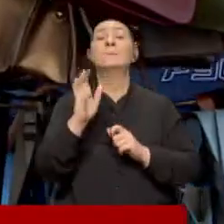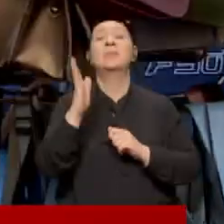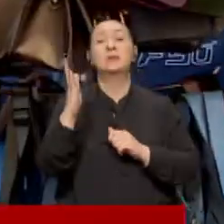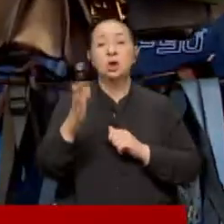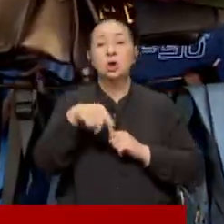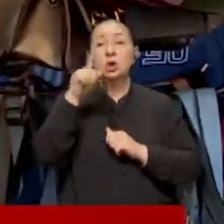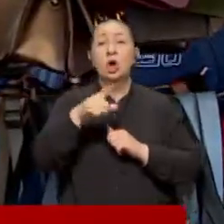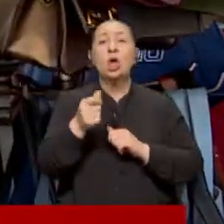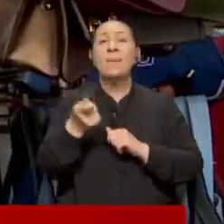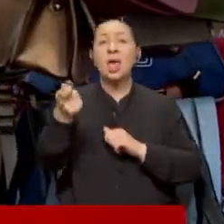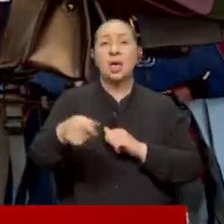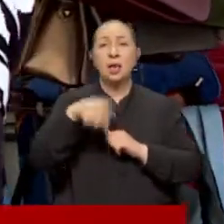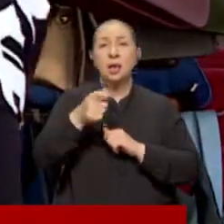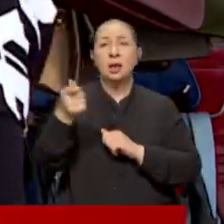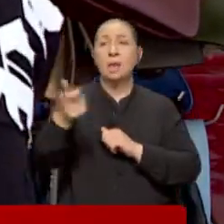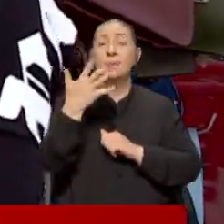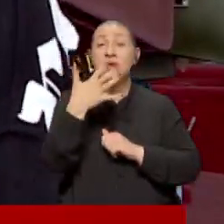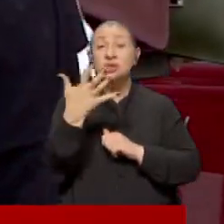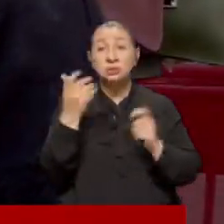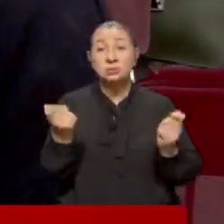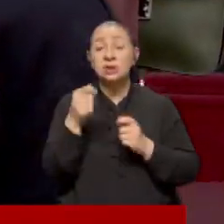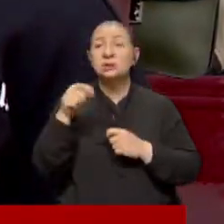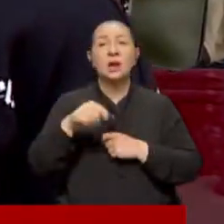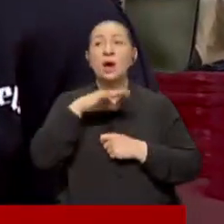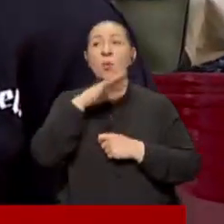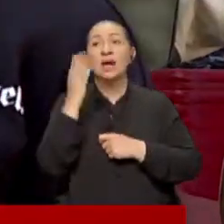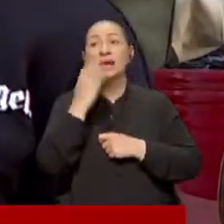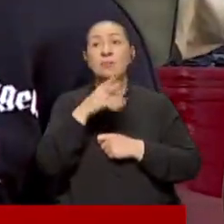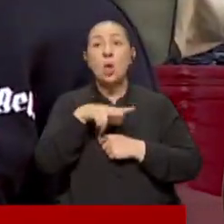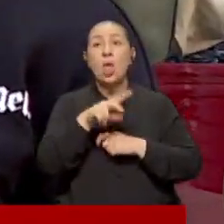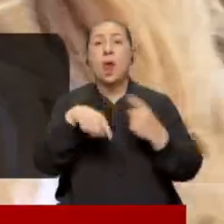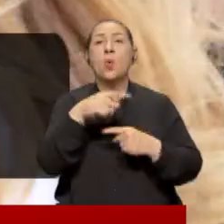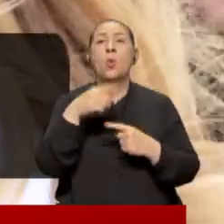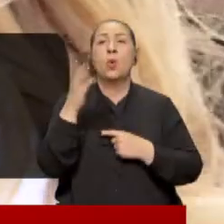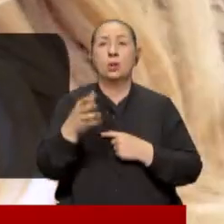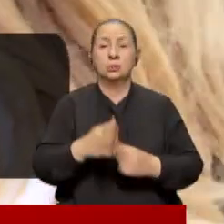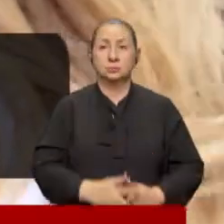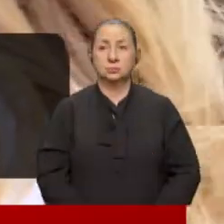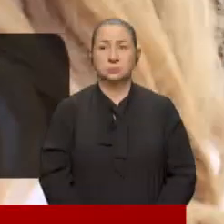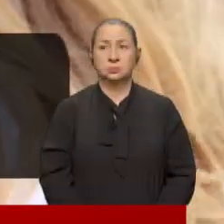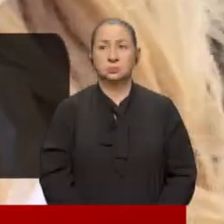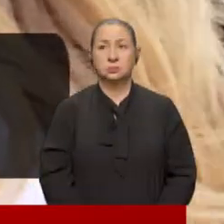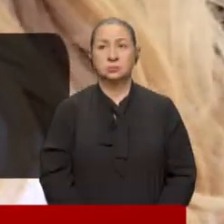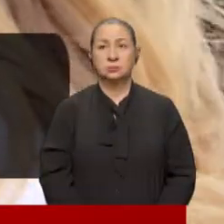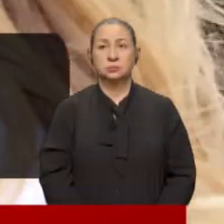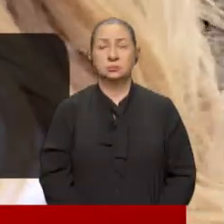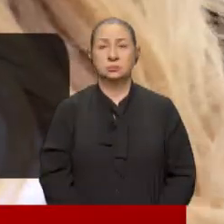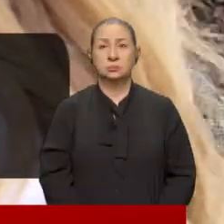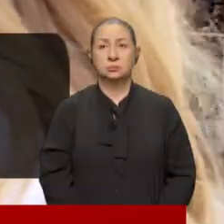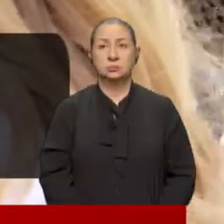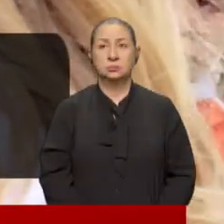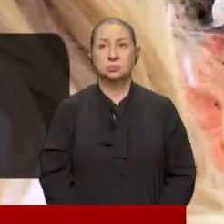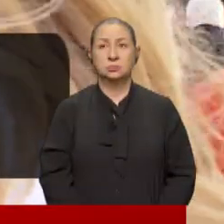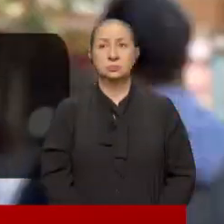yapmadı. Günlük yevmiyeli işlerde çalıştı 5 yıl boyunca. Şimdi Avrupa'ya gitmenin yollarını arıyor. Ben 5 yıldır Türkiye'de çalışıyorum.